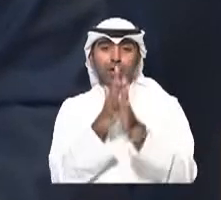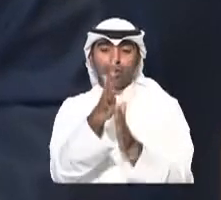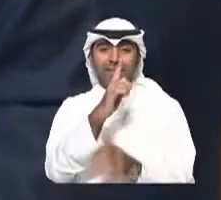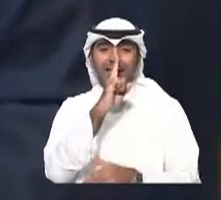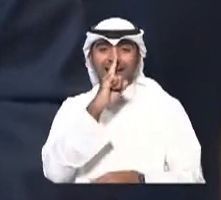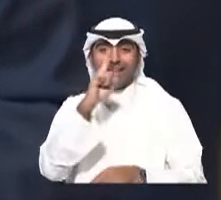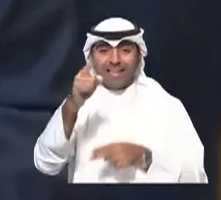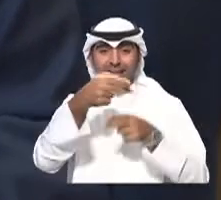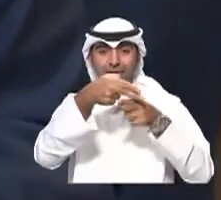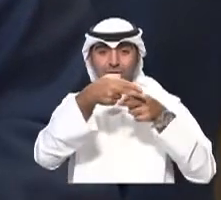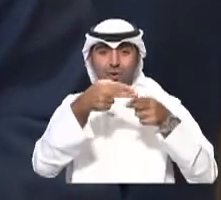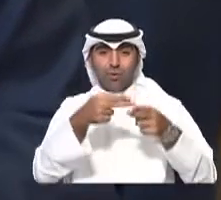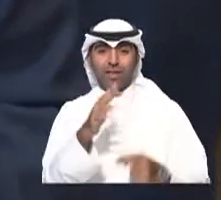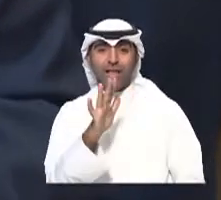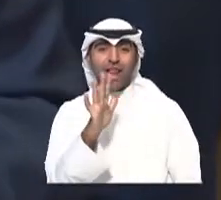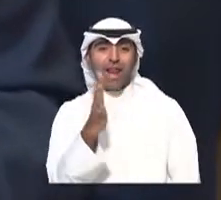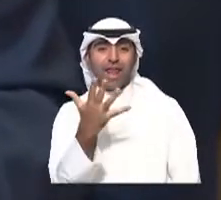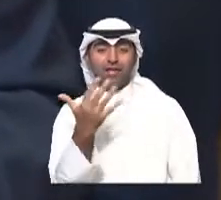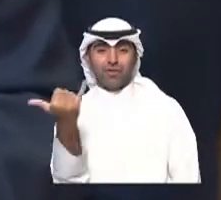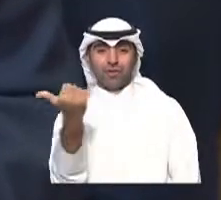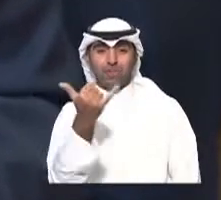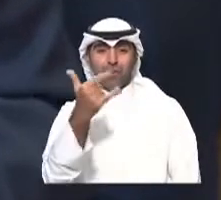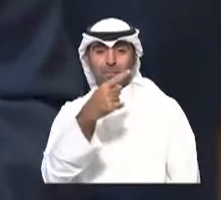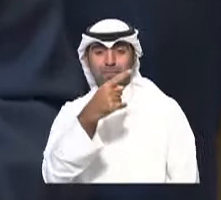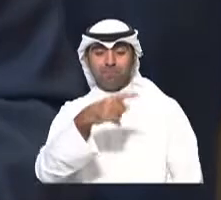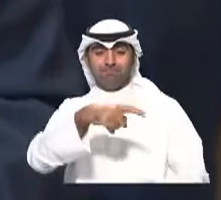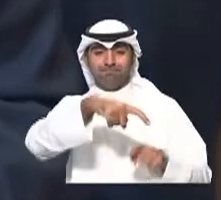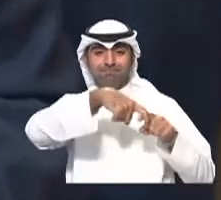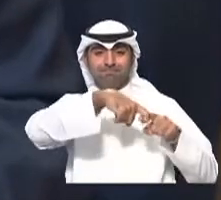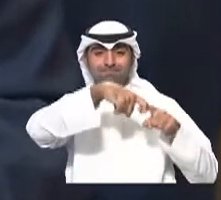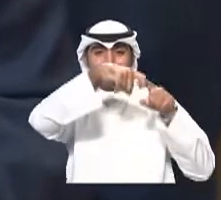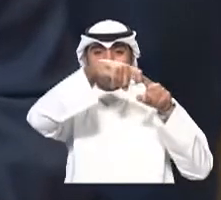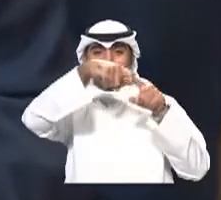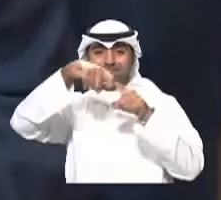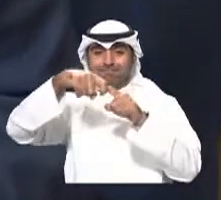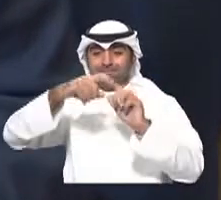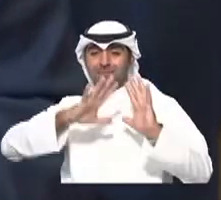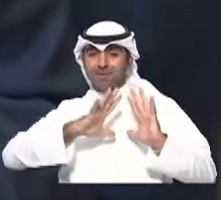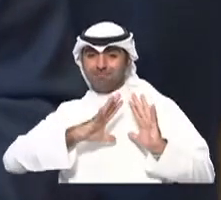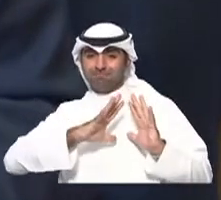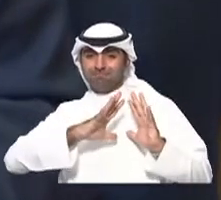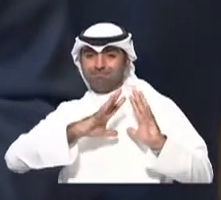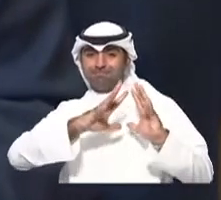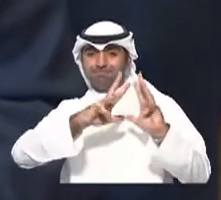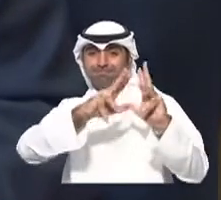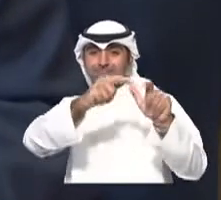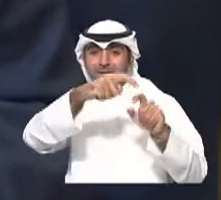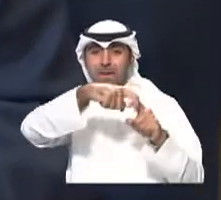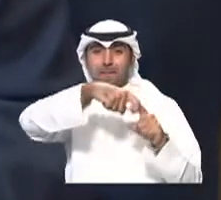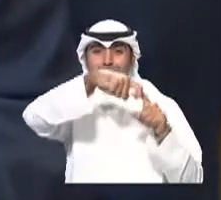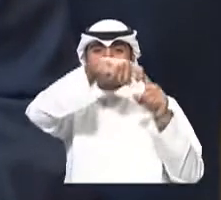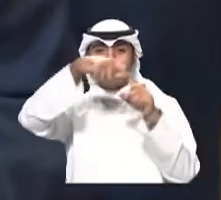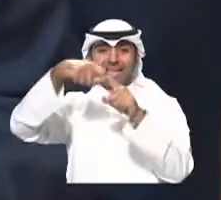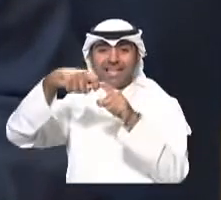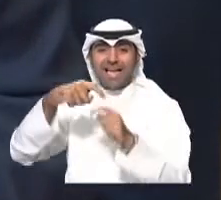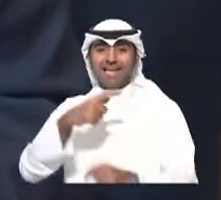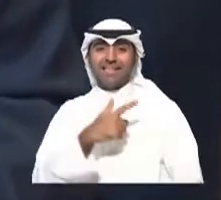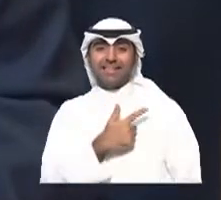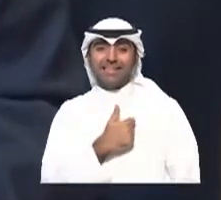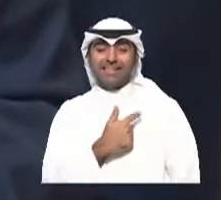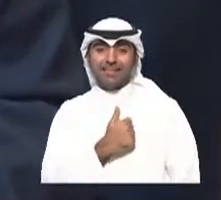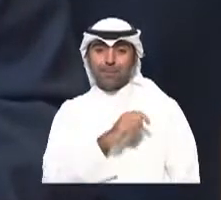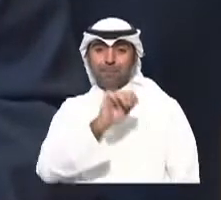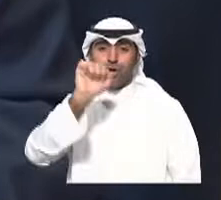قيادة الأمير الراحل المغفور له الشيخ الراحل أحمد، وتتويجا لتوجيهات سيدي